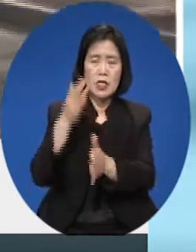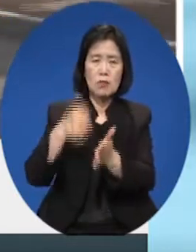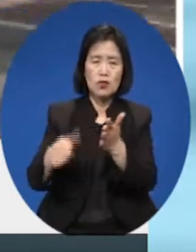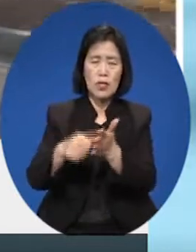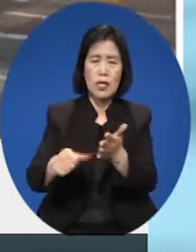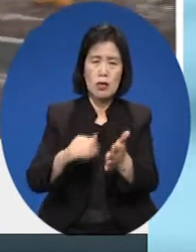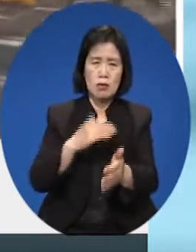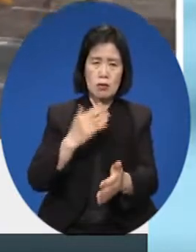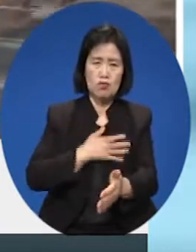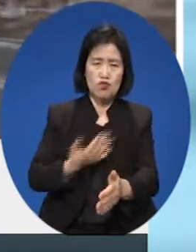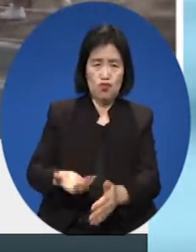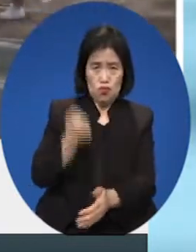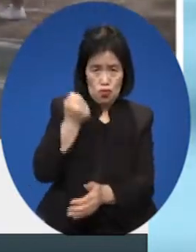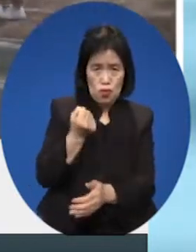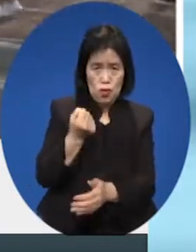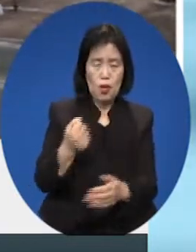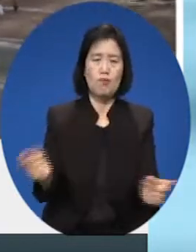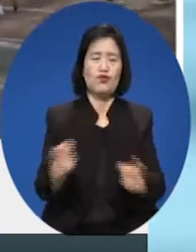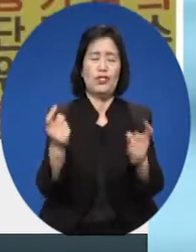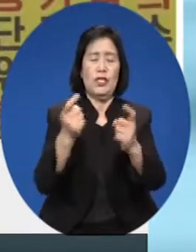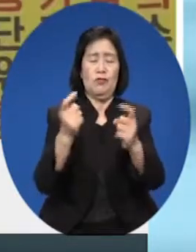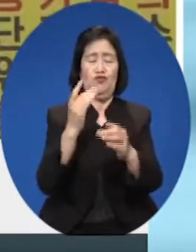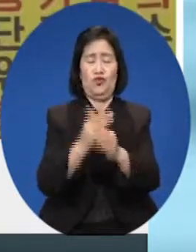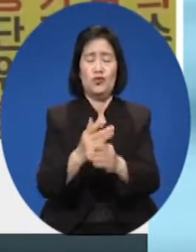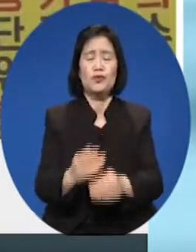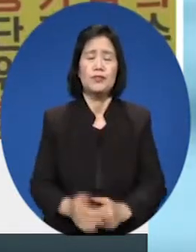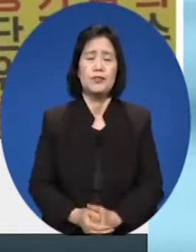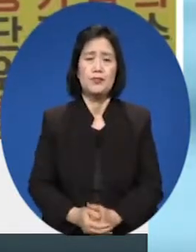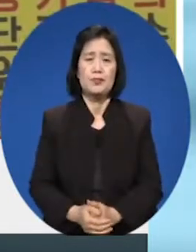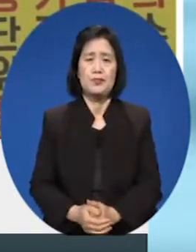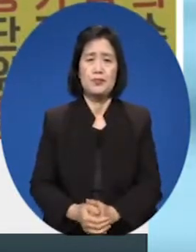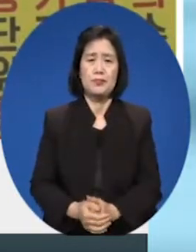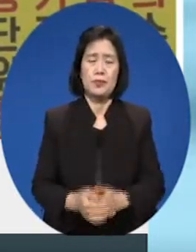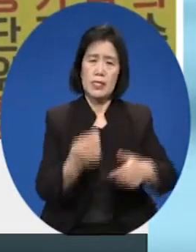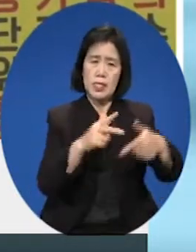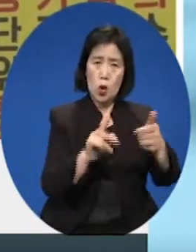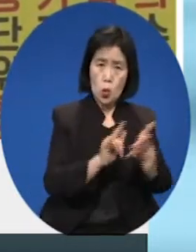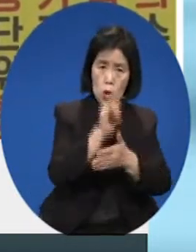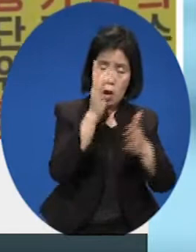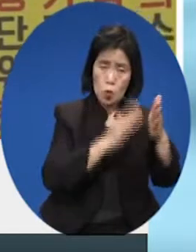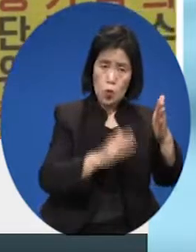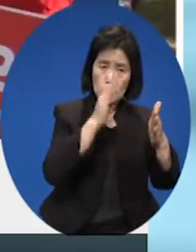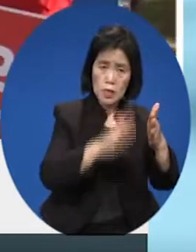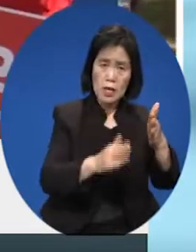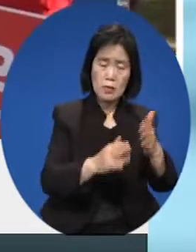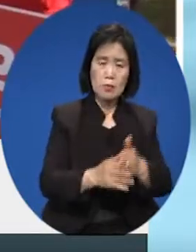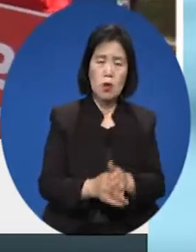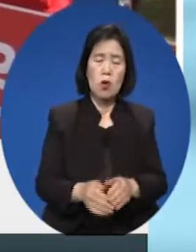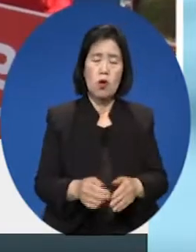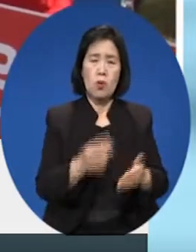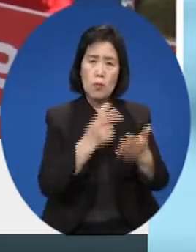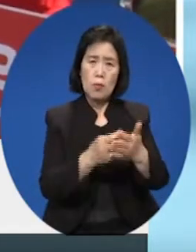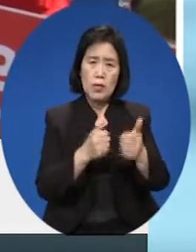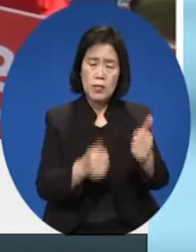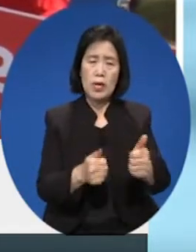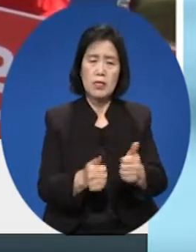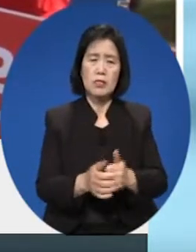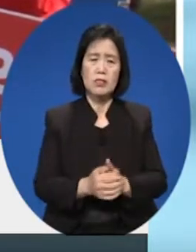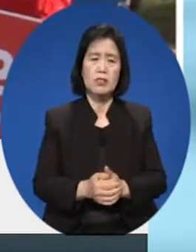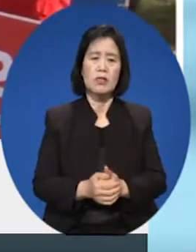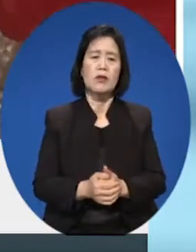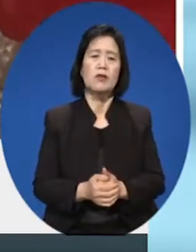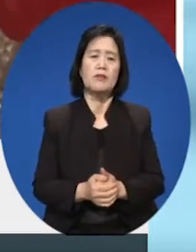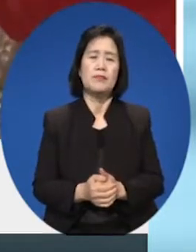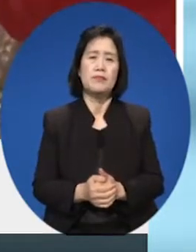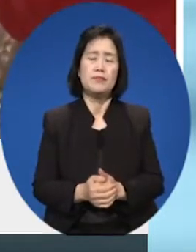소유권을 두고 분쟁이 일어났다 볼 수가 있습니다 아스카 인천공항공사는 민트 법에 따라서 bot 방식 이준용 되기